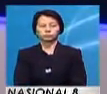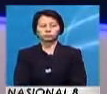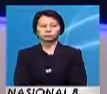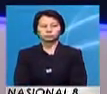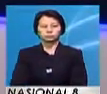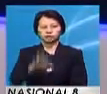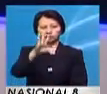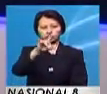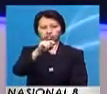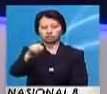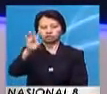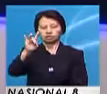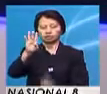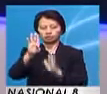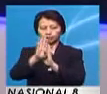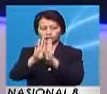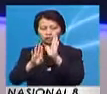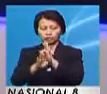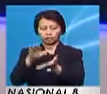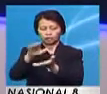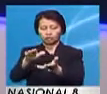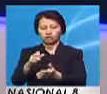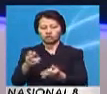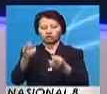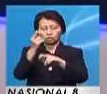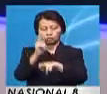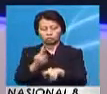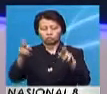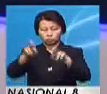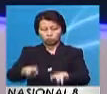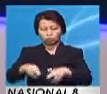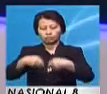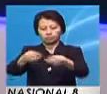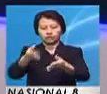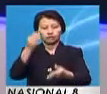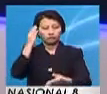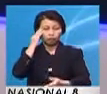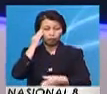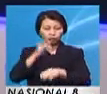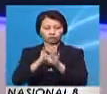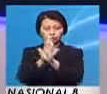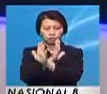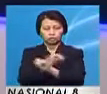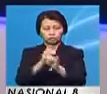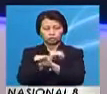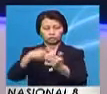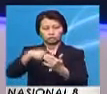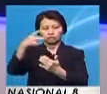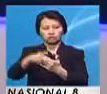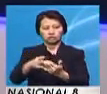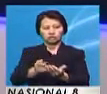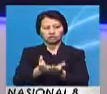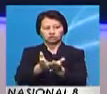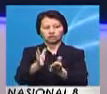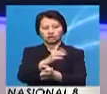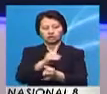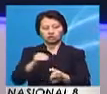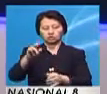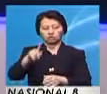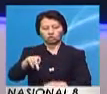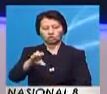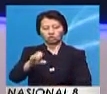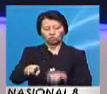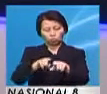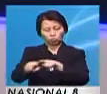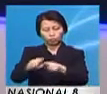5 hingga 8 bilion ringgit pakej kontrak bakal diagih kepada syarikat Bumi Putra di Sarawak di bawah program Carve Out and Compete. Jelas Perdana